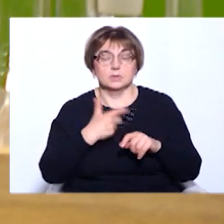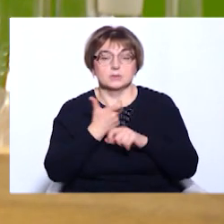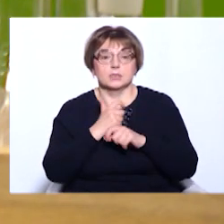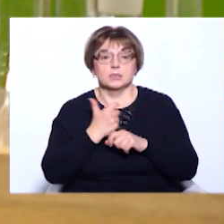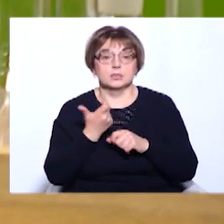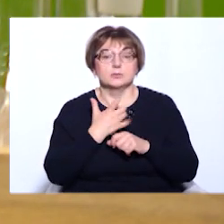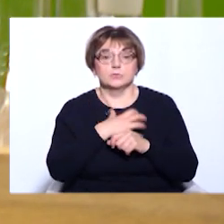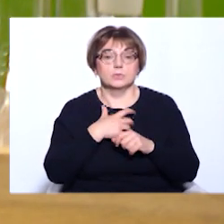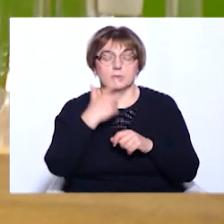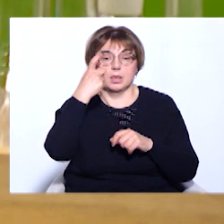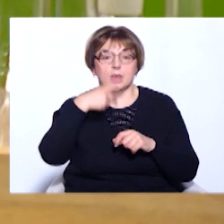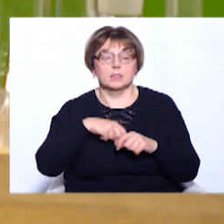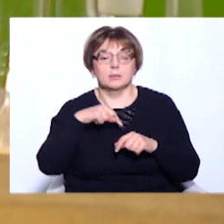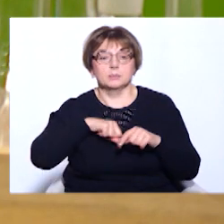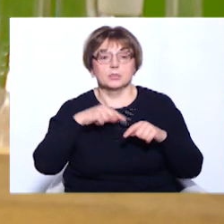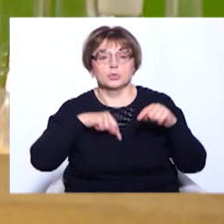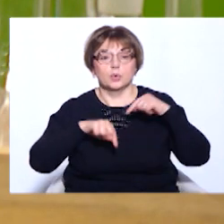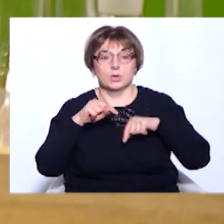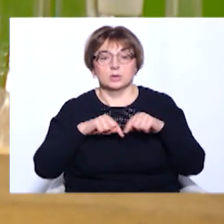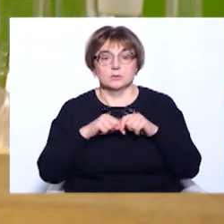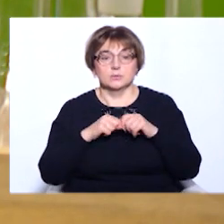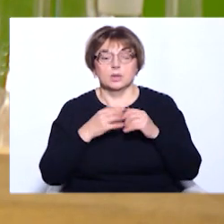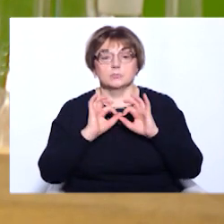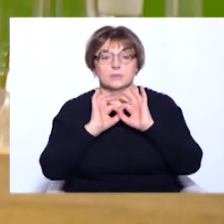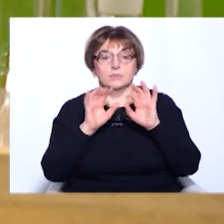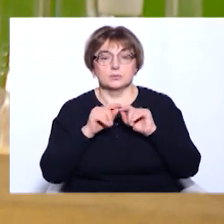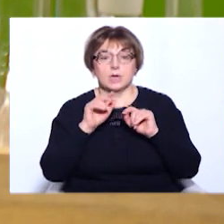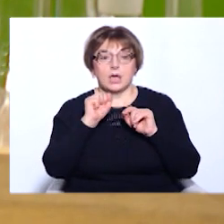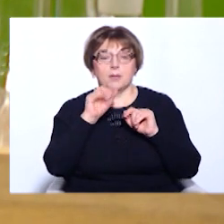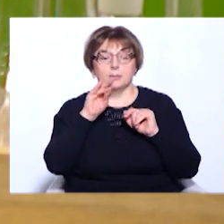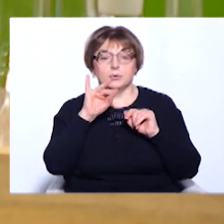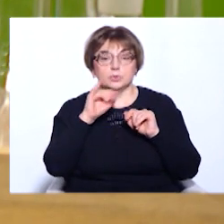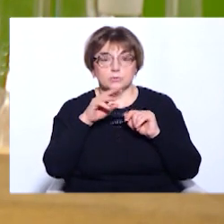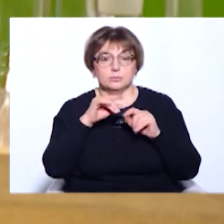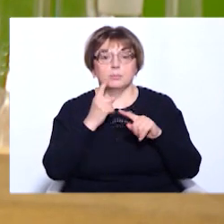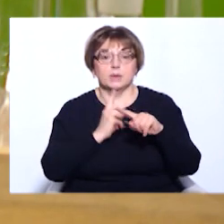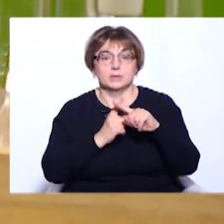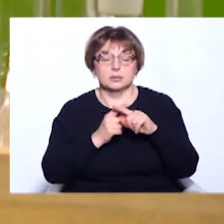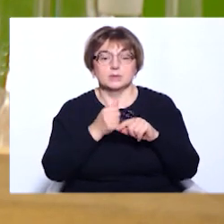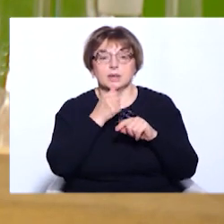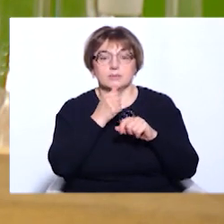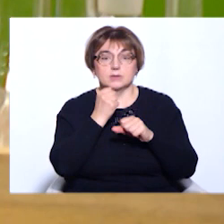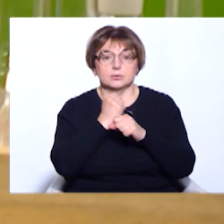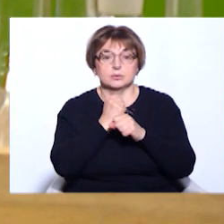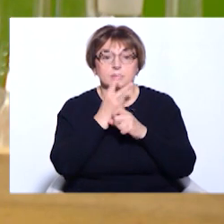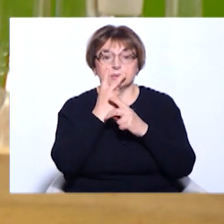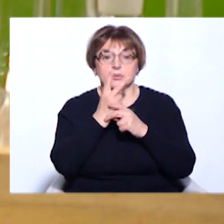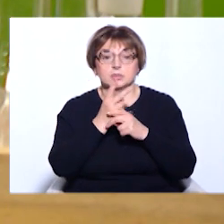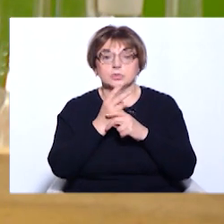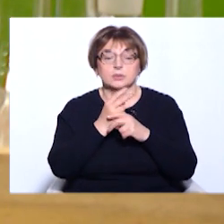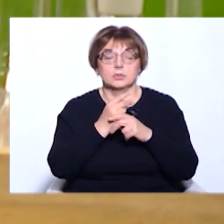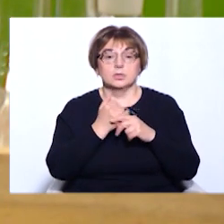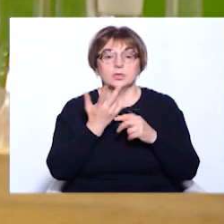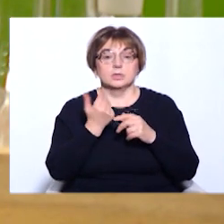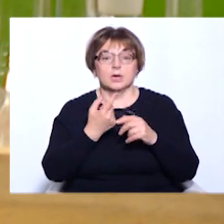როლს თამაშობენ ჩვენი ორგანიზმისთვის. ვისაუბროთ ამფოტერულ მეტალებზე, გავაკეთოთ ექსპერიმენტები თვალსაჩინოებისათვის